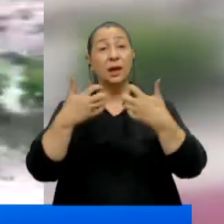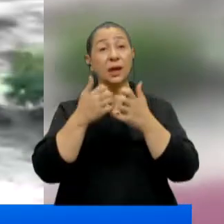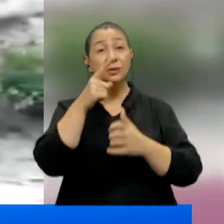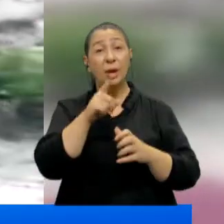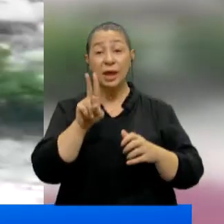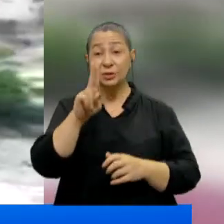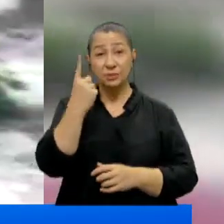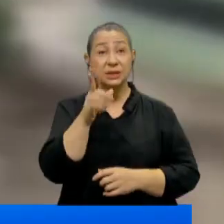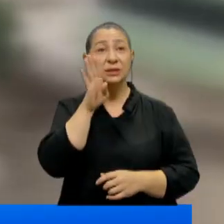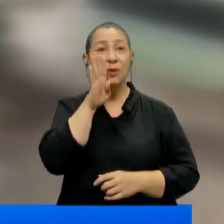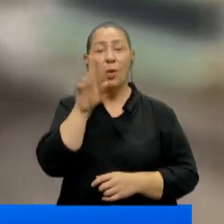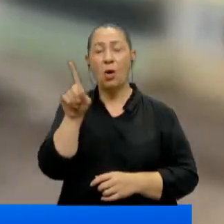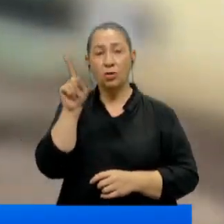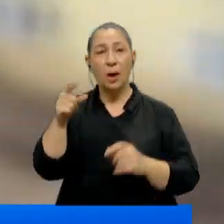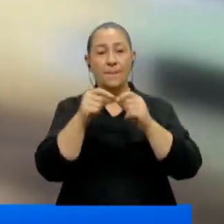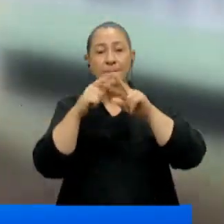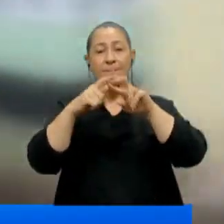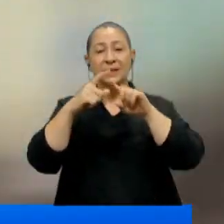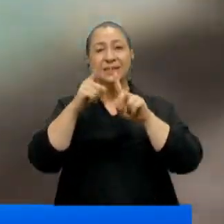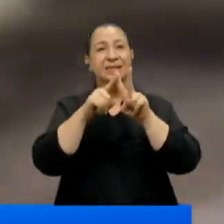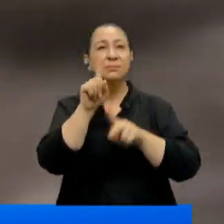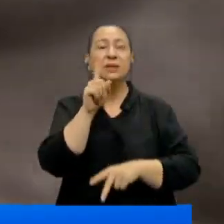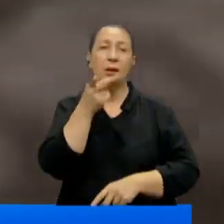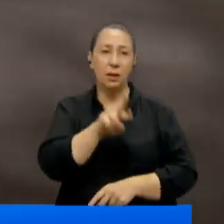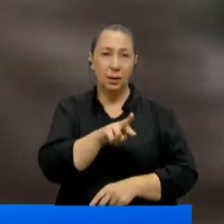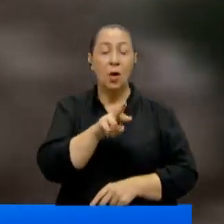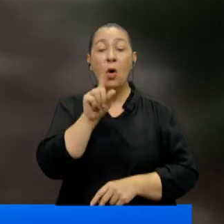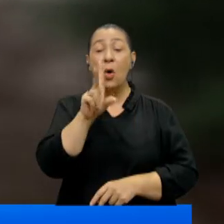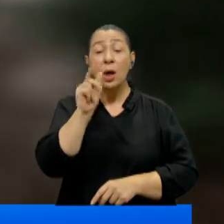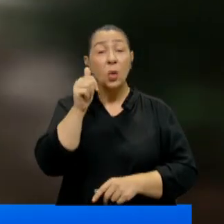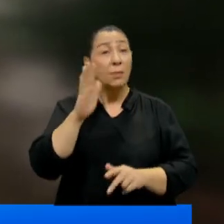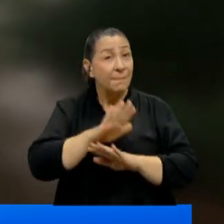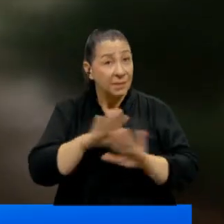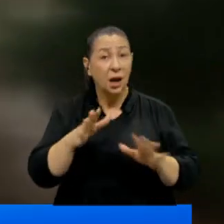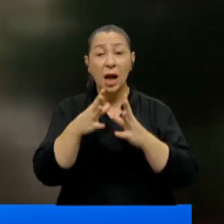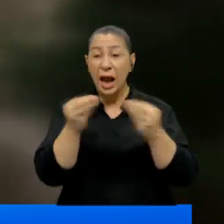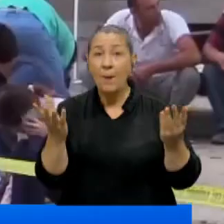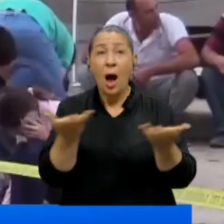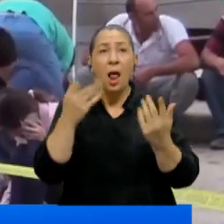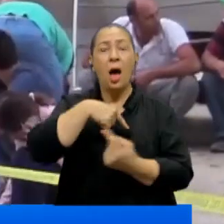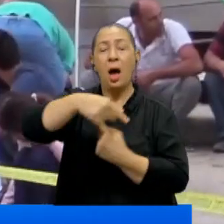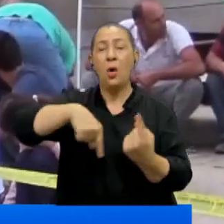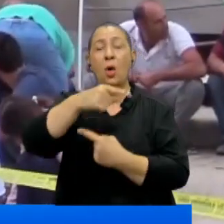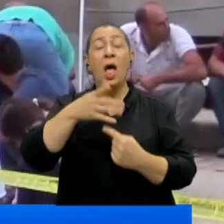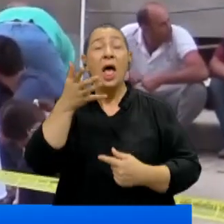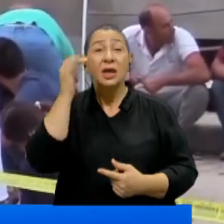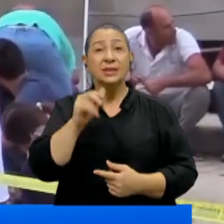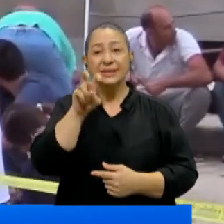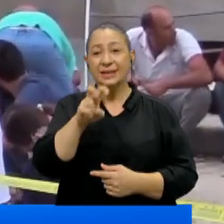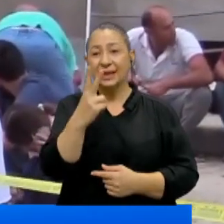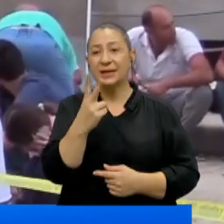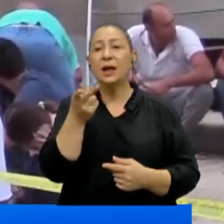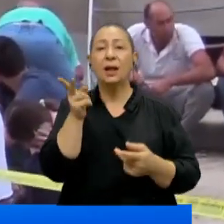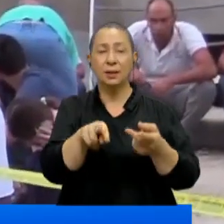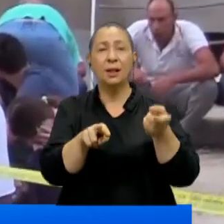Kastamonu'da 71, Sinop'ta 10, Bartın'da bir can kaybı. 12 gün geçmesine rağmen kayıplar hala aranıyorken en az 82